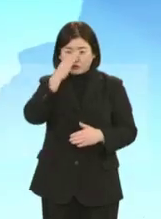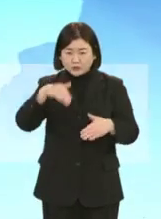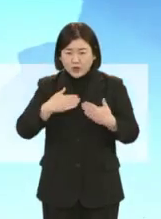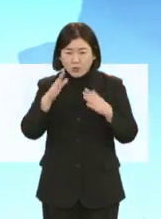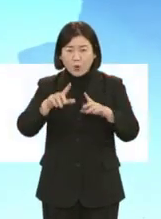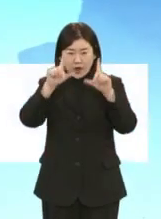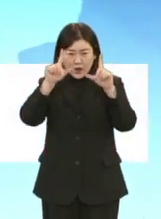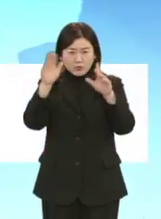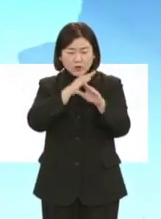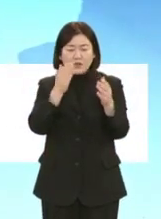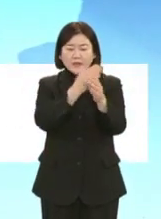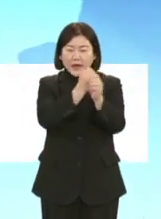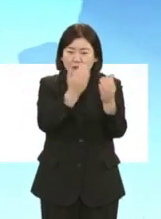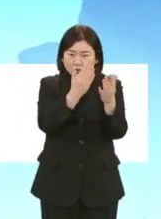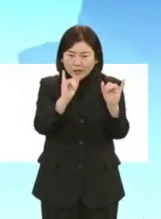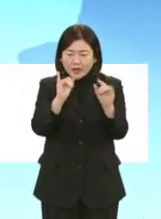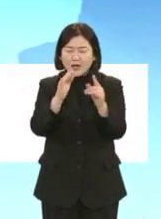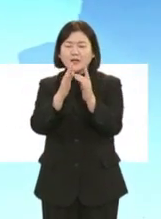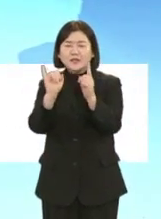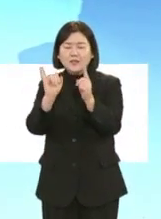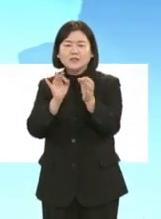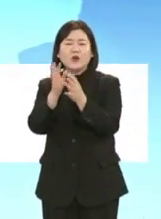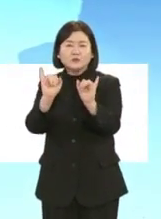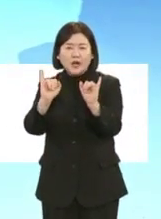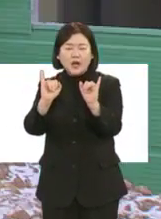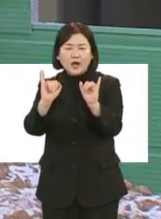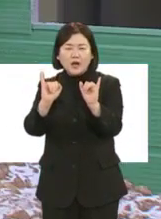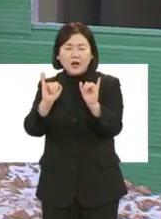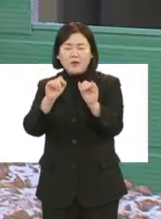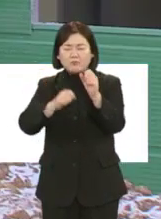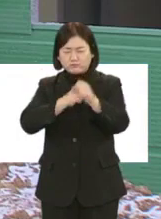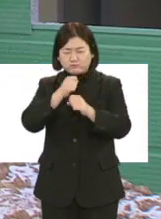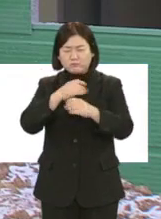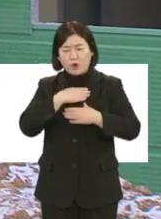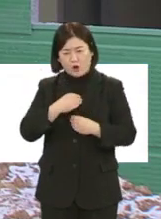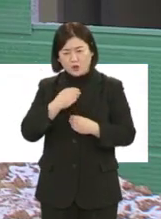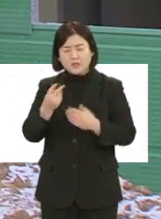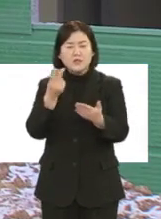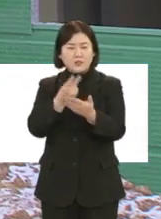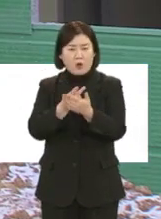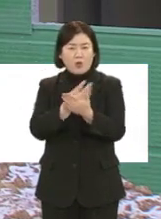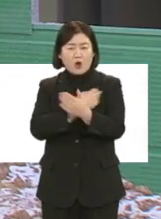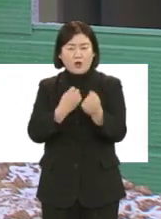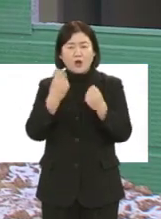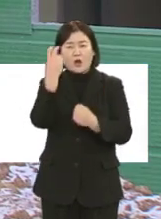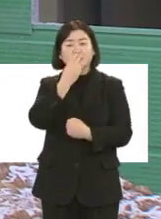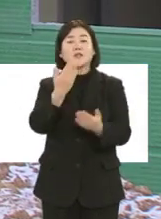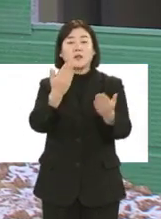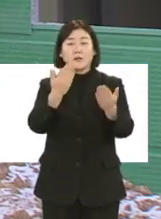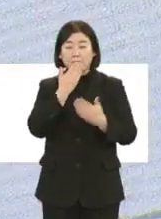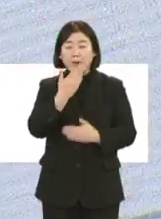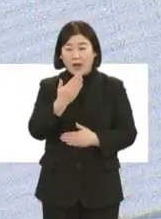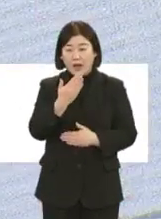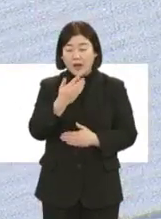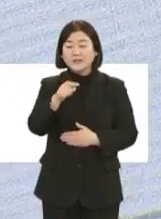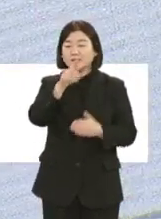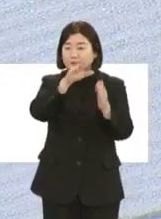충남도는 올해부터 일용직 근로자와 1인 자영업자 등 노동 취약계층도 마음 편히 2번이나 건강검진을 받을 수 있도록